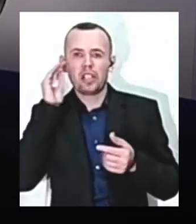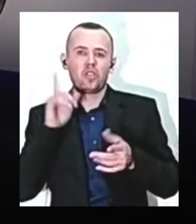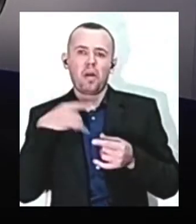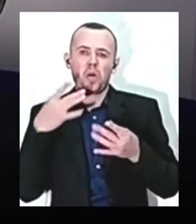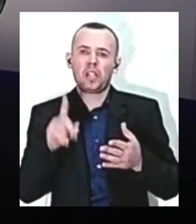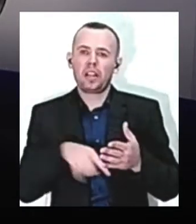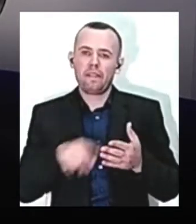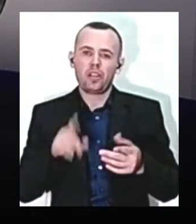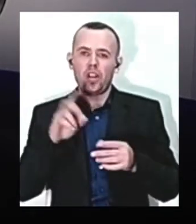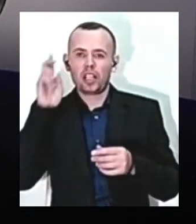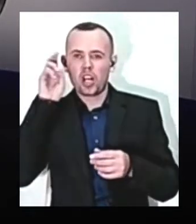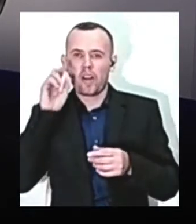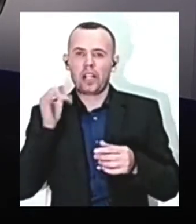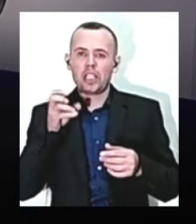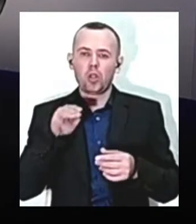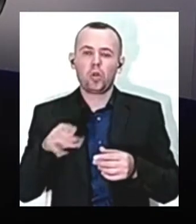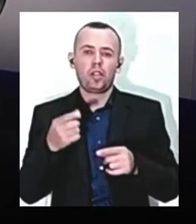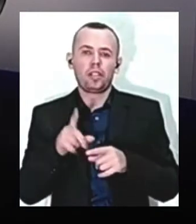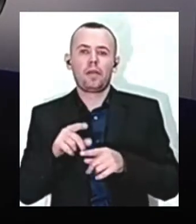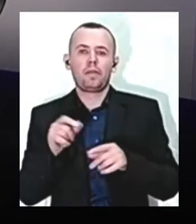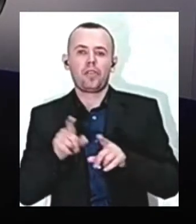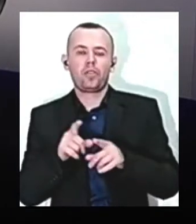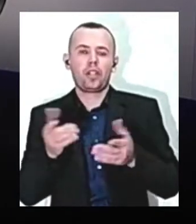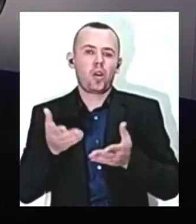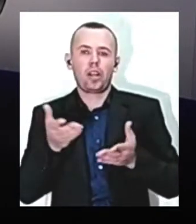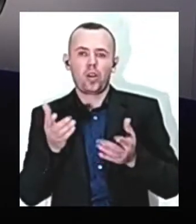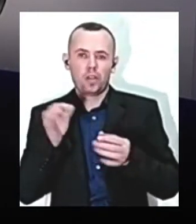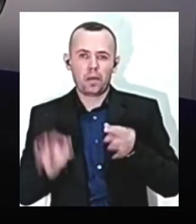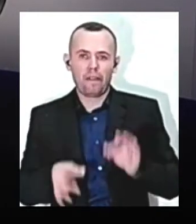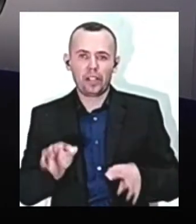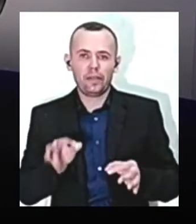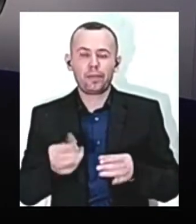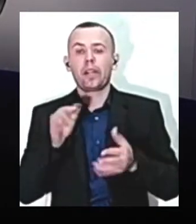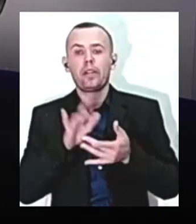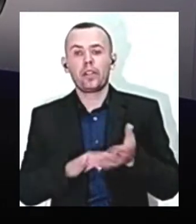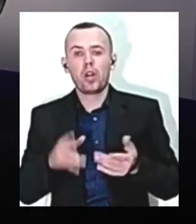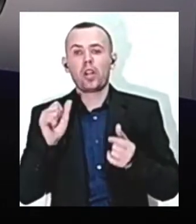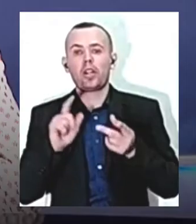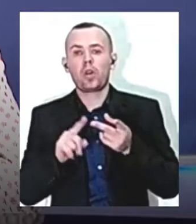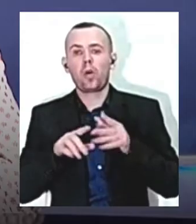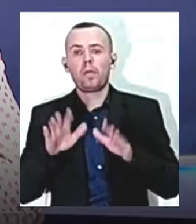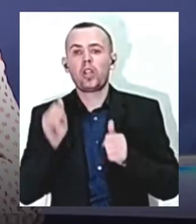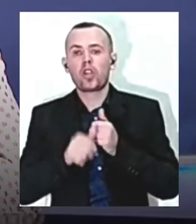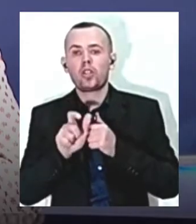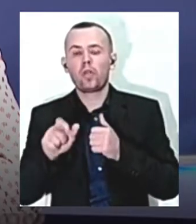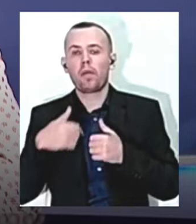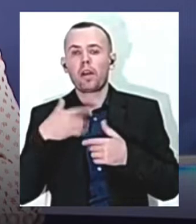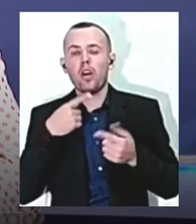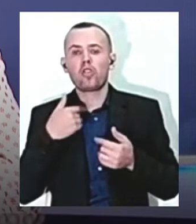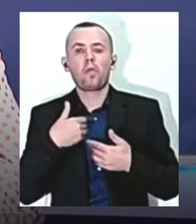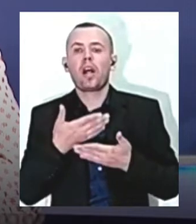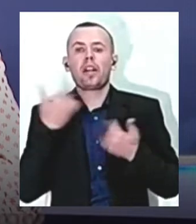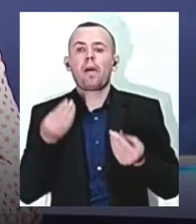інститути, в те, що можна в нас добитися якоїсь справедливості. Далі, на другому місці, частка людей, які кажуть, що в мене немає грошей для того,